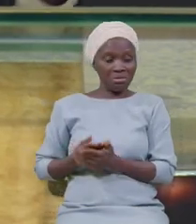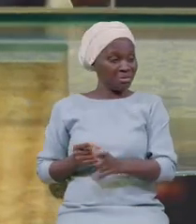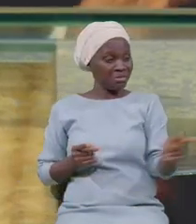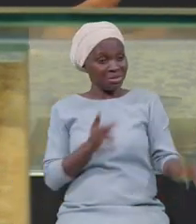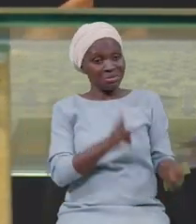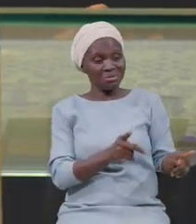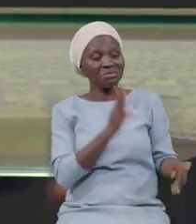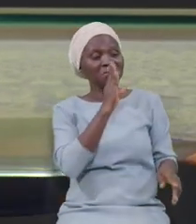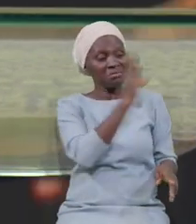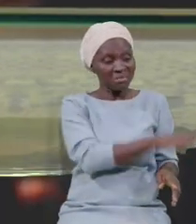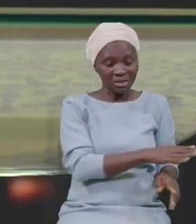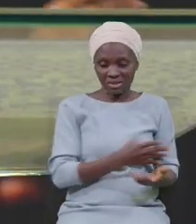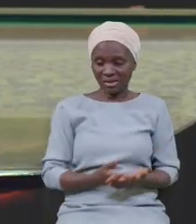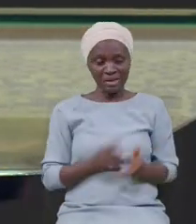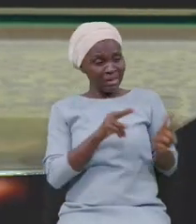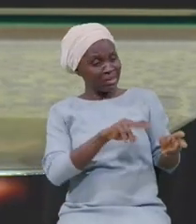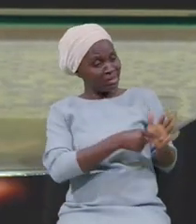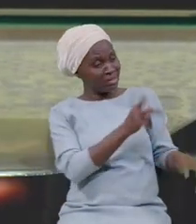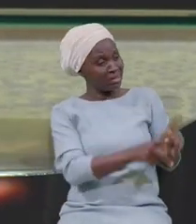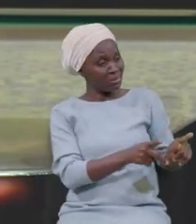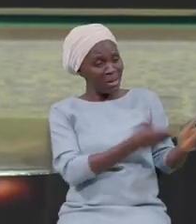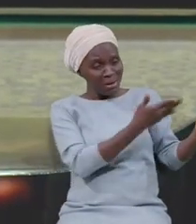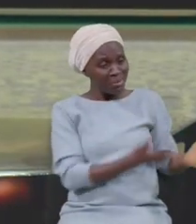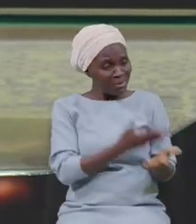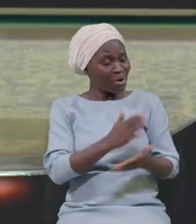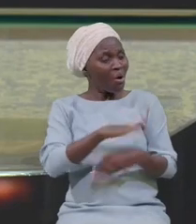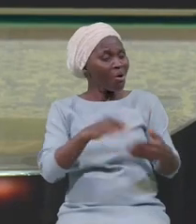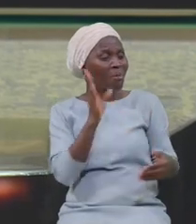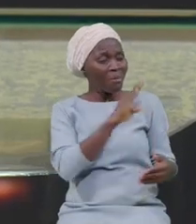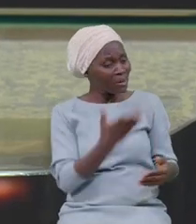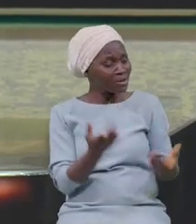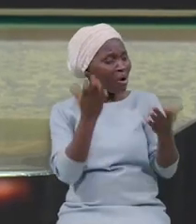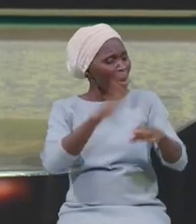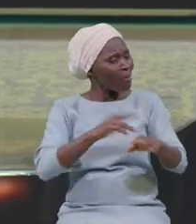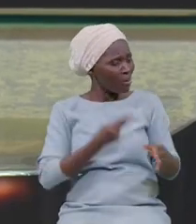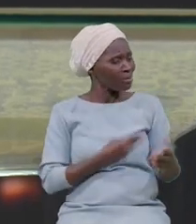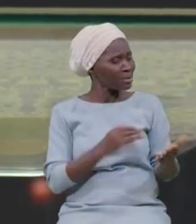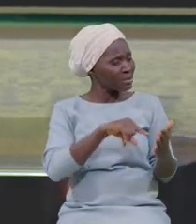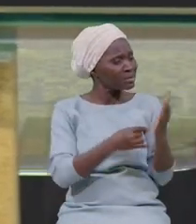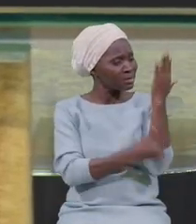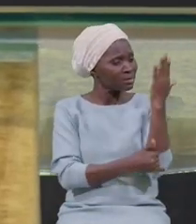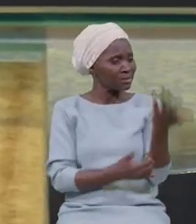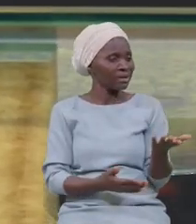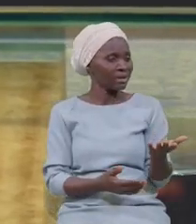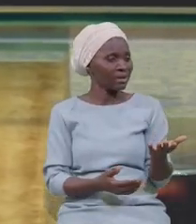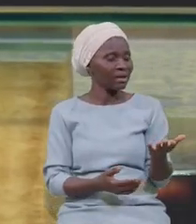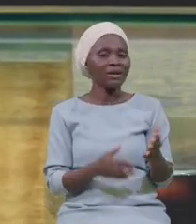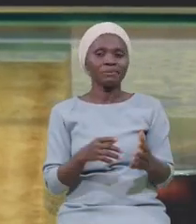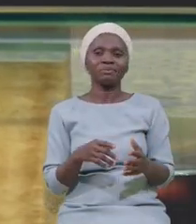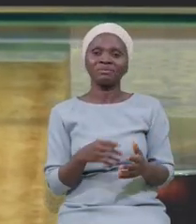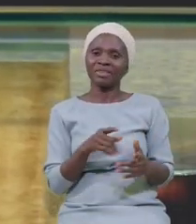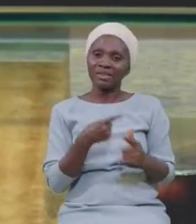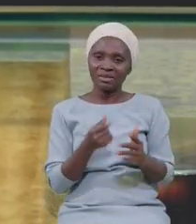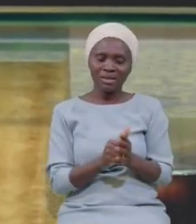Et regardez ce que ces gens font. Ils nous attirent tout ce mal. Et puis qu'on prie, on